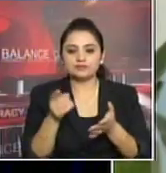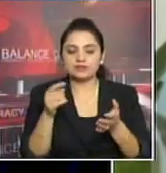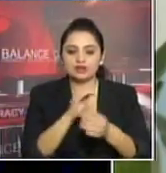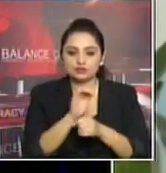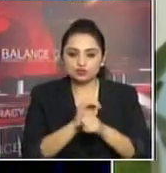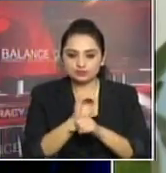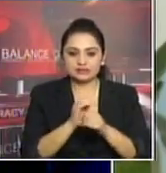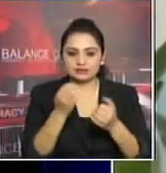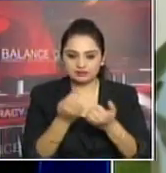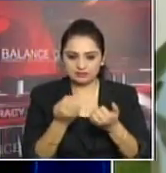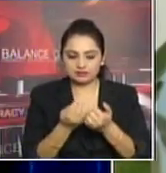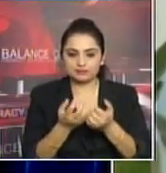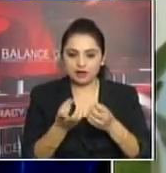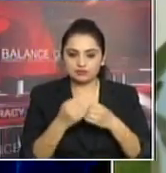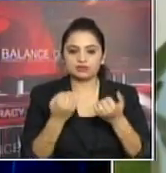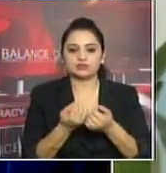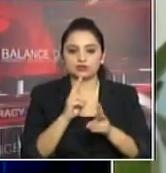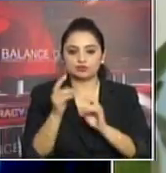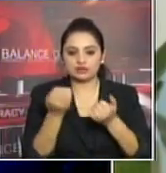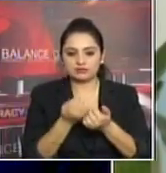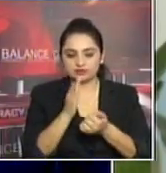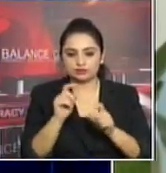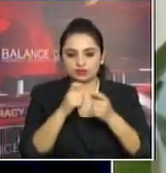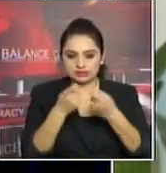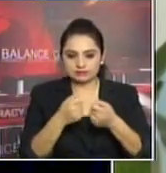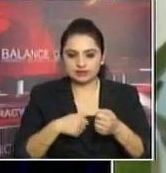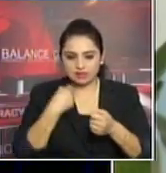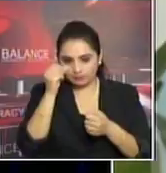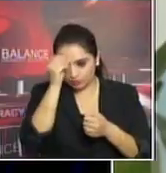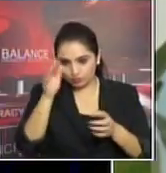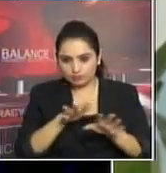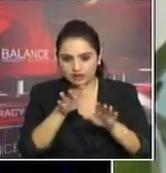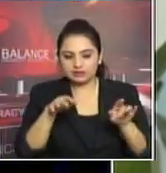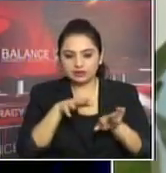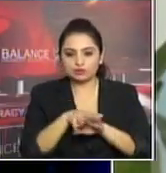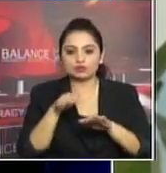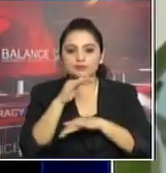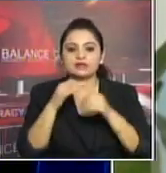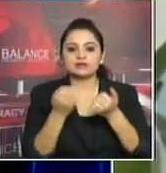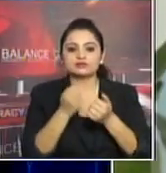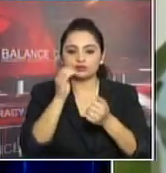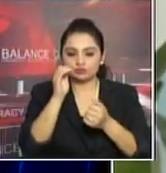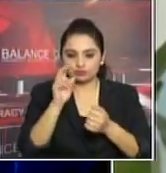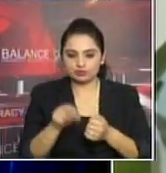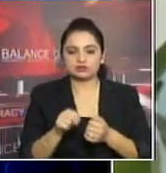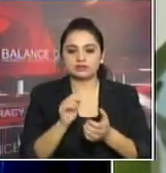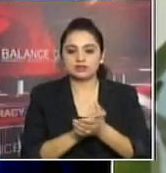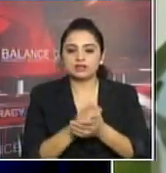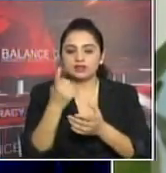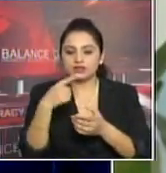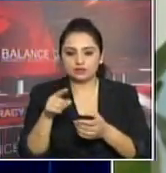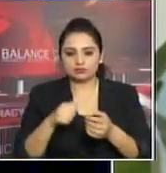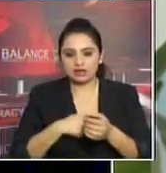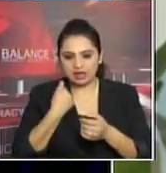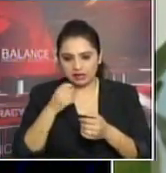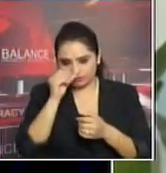गरी कुरा अगाडि बढाएका हौँ र ती क्षेत्रमा हामीले आफ्ना पूर्वाधारहरू विकास गर्नुपर्नेछ। त्यसको दुईवटा मोडालिटी हुन्छ, एउटा चाहिँ हामी